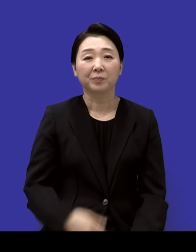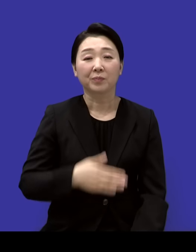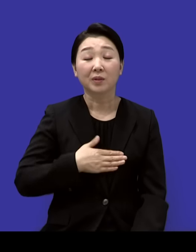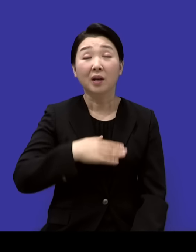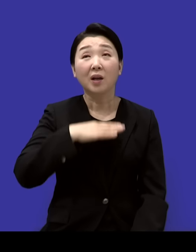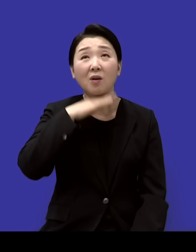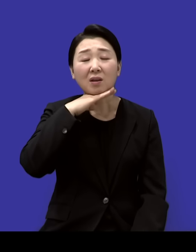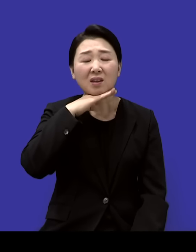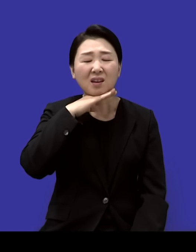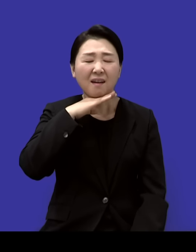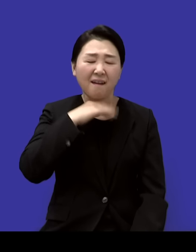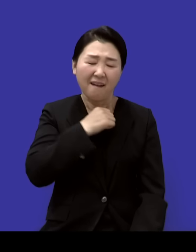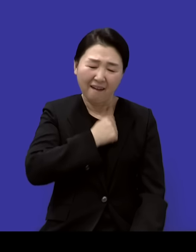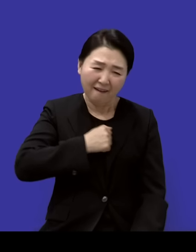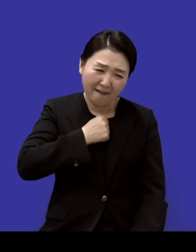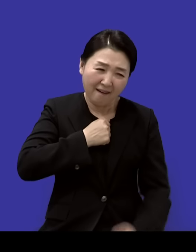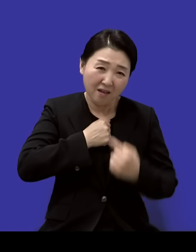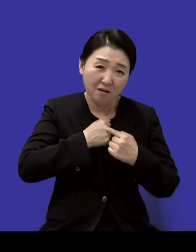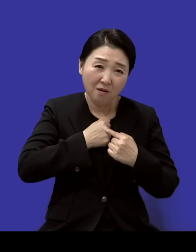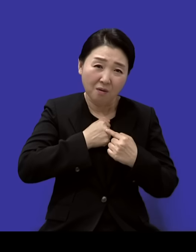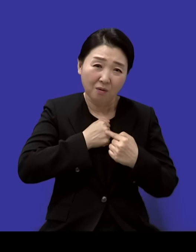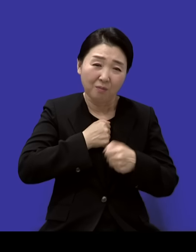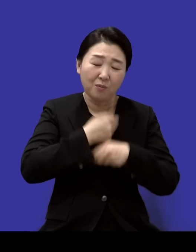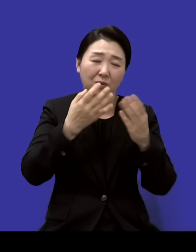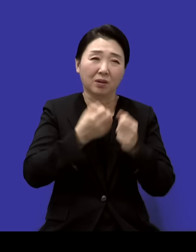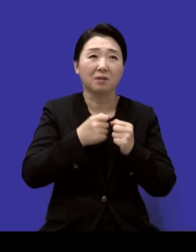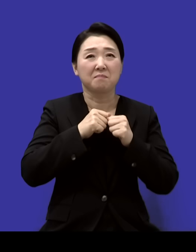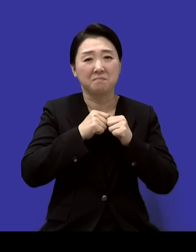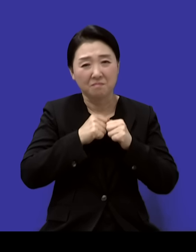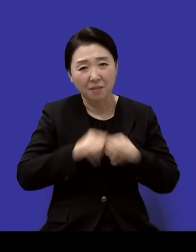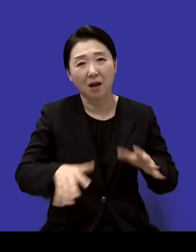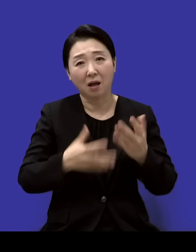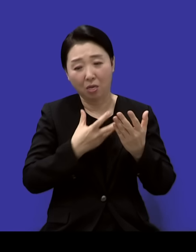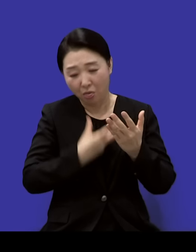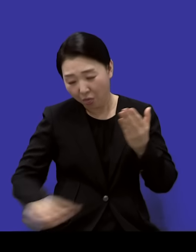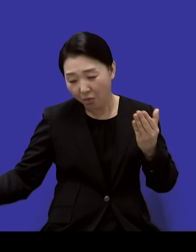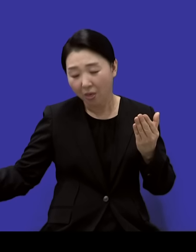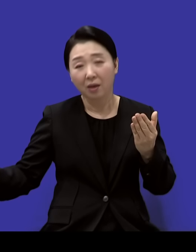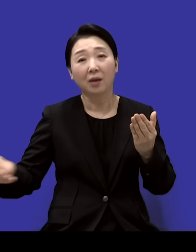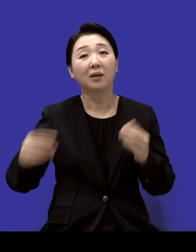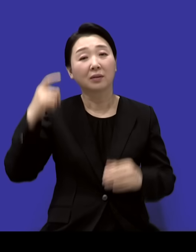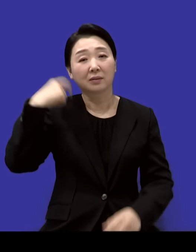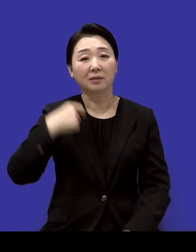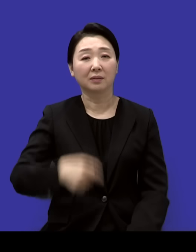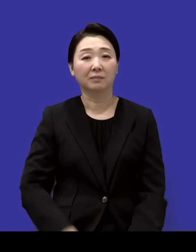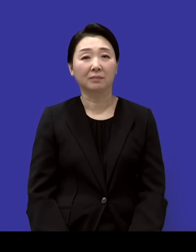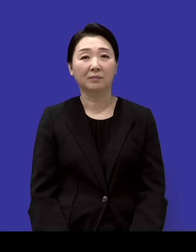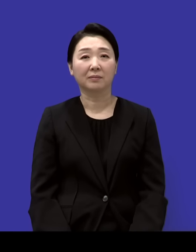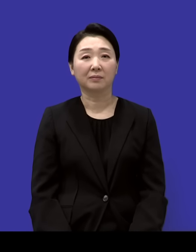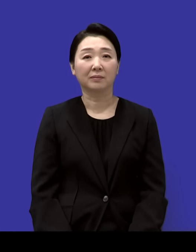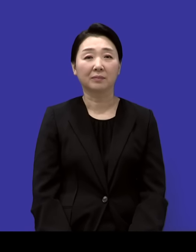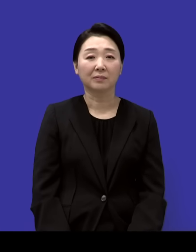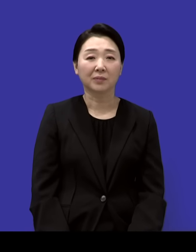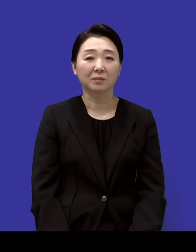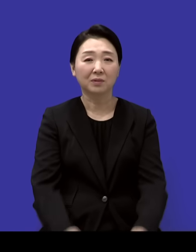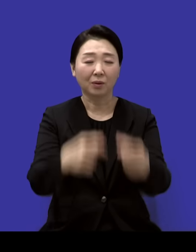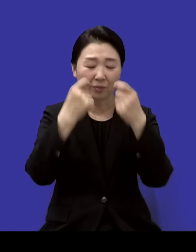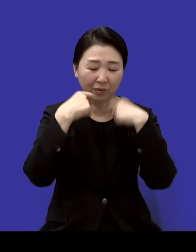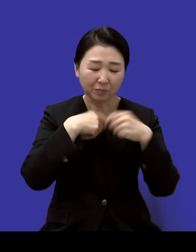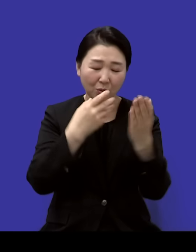이렇게 쌓여있던 네. 그 응어리가 한 번에 그냥 쫙 빠져나가는, 뚫려버리는 느낌? 그러면서 완전히 오열하면서